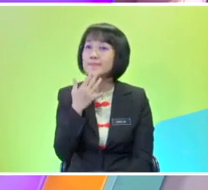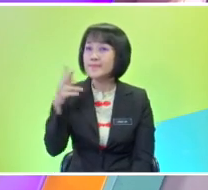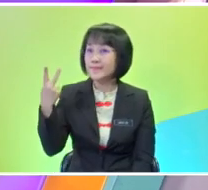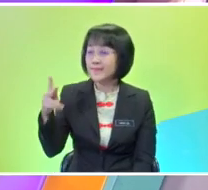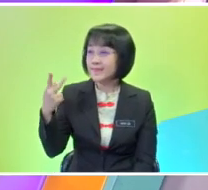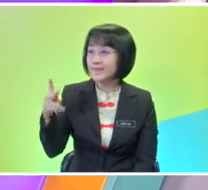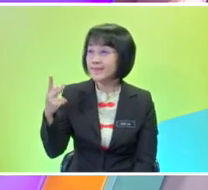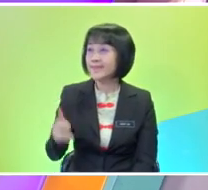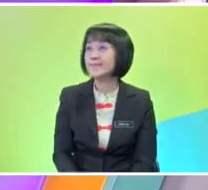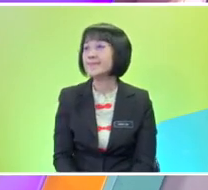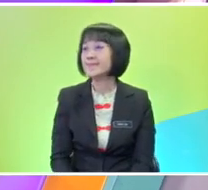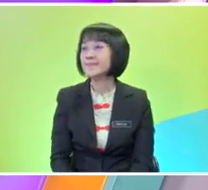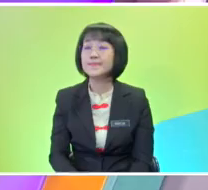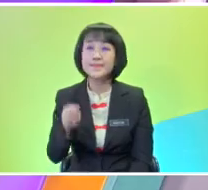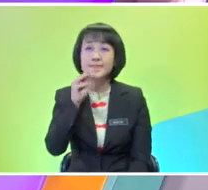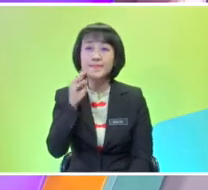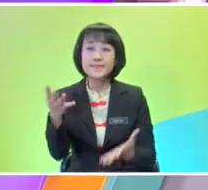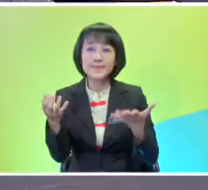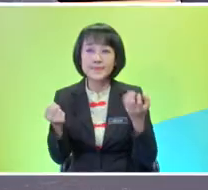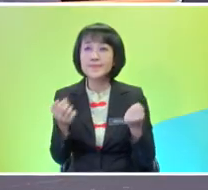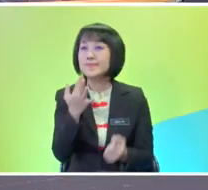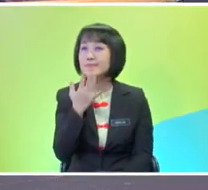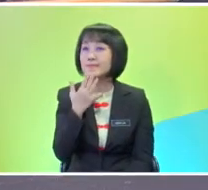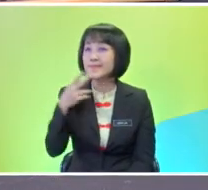Sayyidina ambil warna hijau